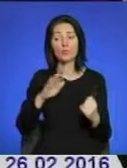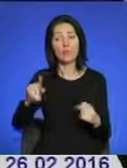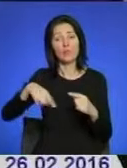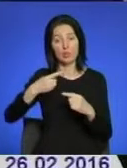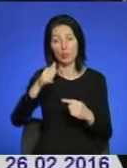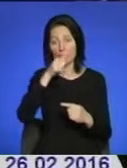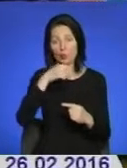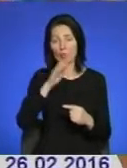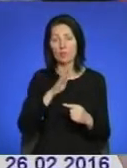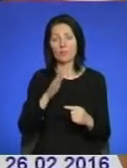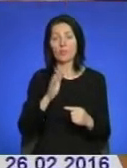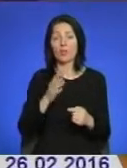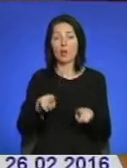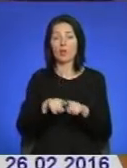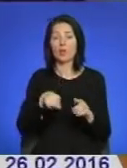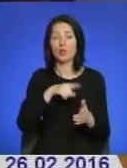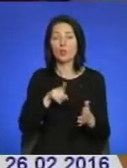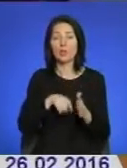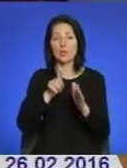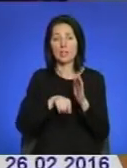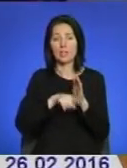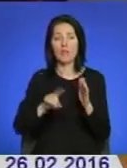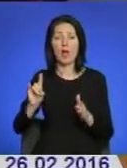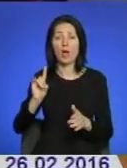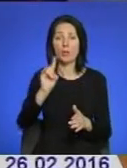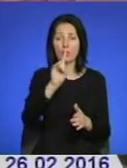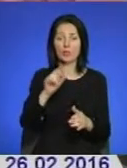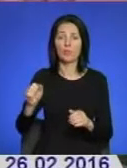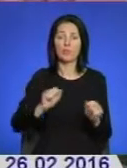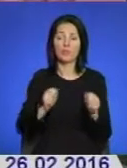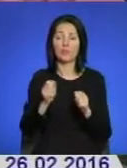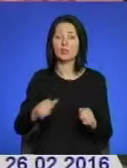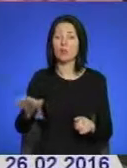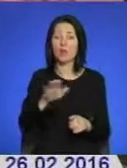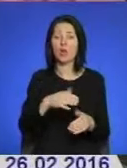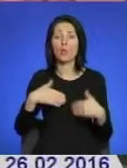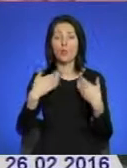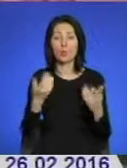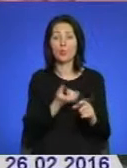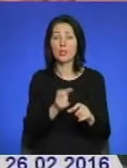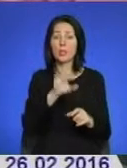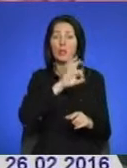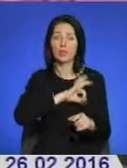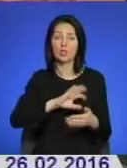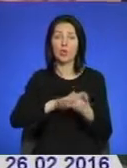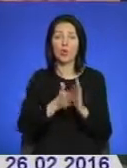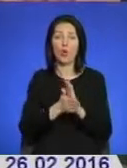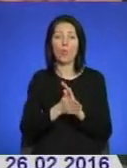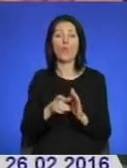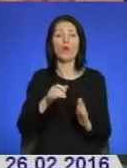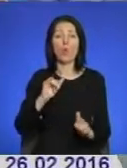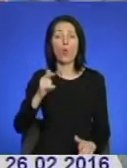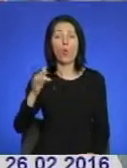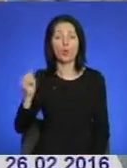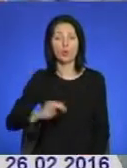на зустрічі питання дешевих авіаперельотів. Керівництво краю пропонує найвигідніші умови угорському лоукостові